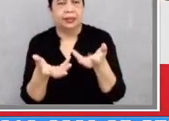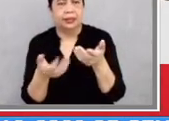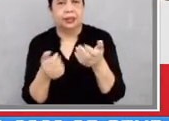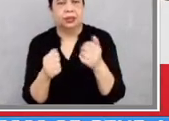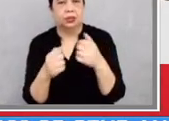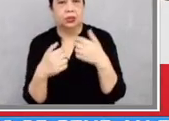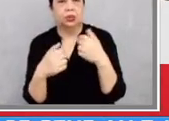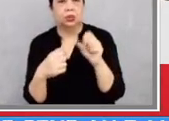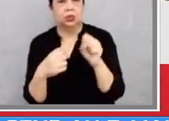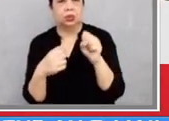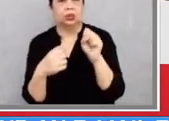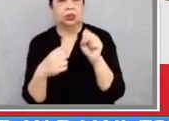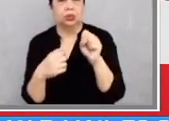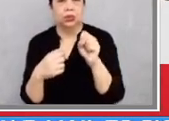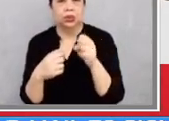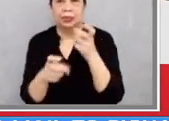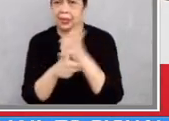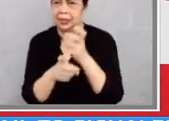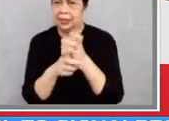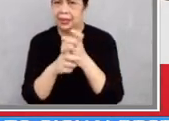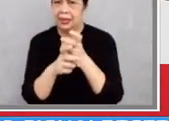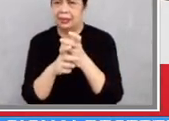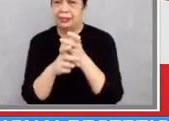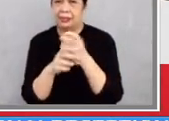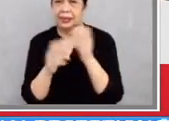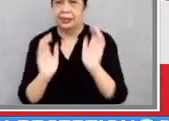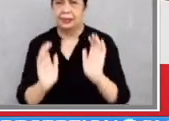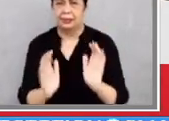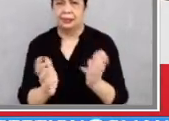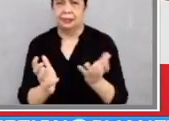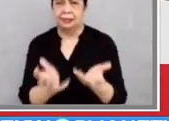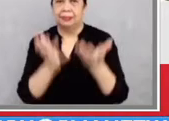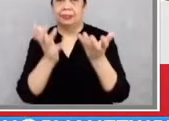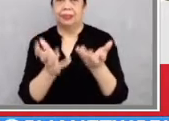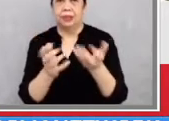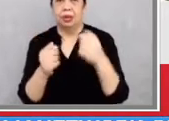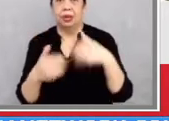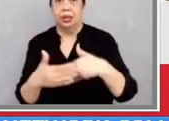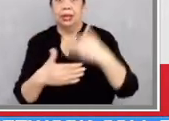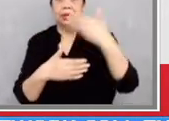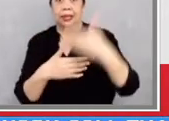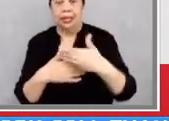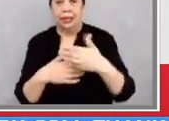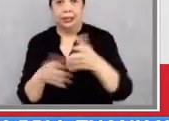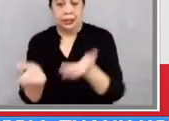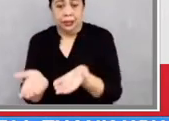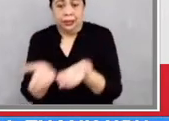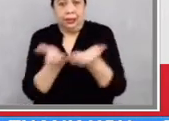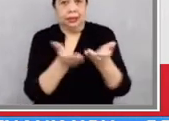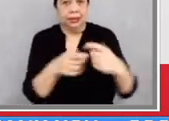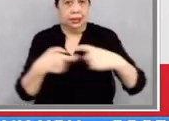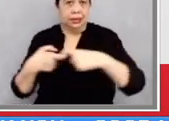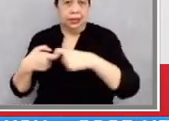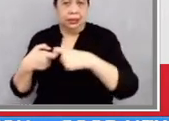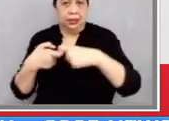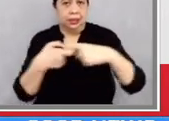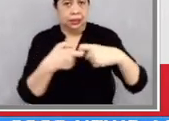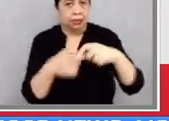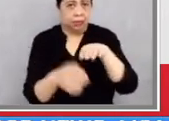talagang mahirap i-write ika nga. Pero ang susunod po dito, hihilahin na itong locomotive na ito at mafi-free up na itong, itong